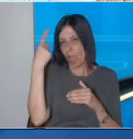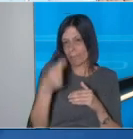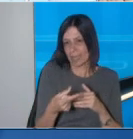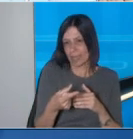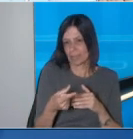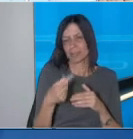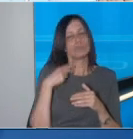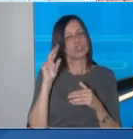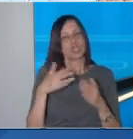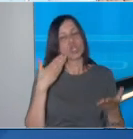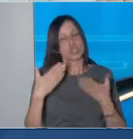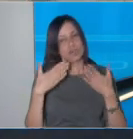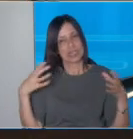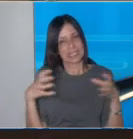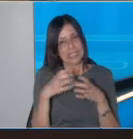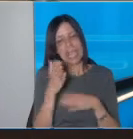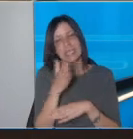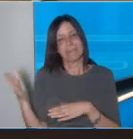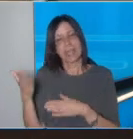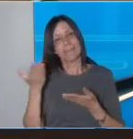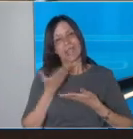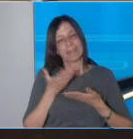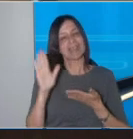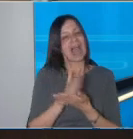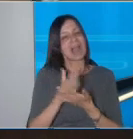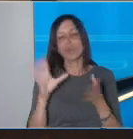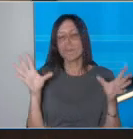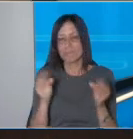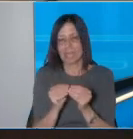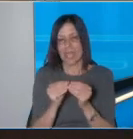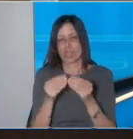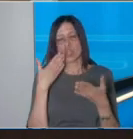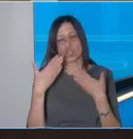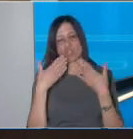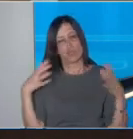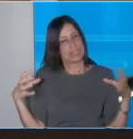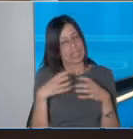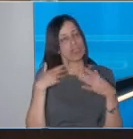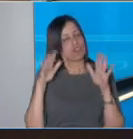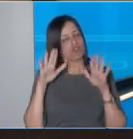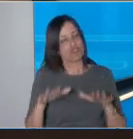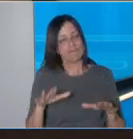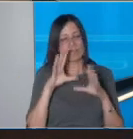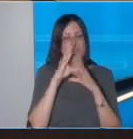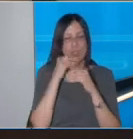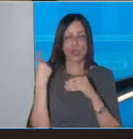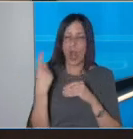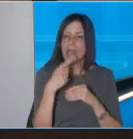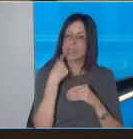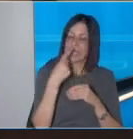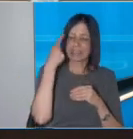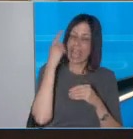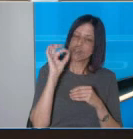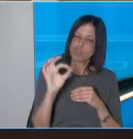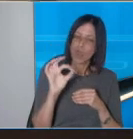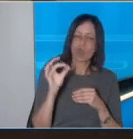תראה, יש לנו ישיבות סיעה, וימינה מקבלת את ההחלטות האלה ביחד בישיבות הסיעה. אנחנו נשב, נדון, כל אחד יביע את דעתו, עוד לא